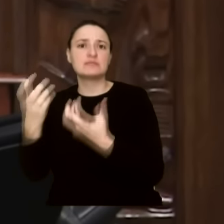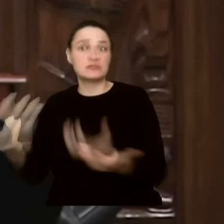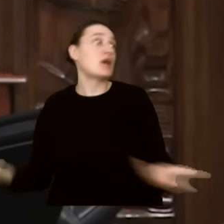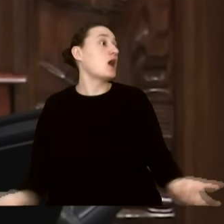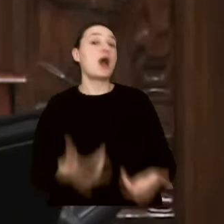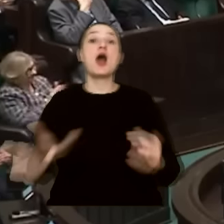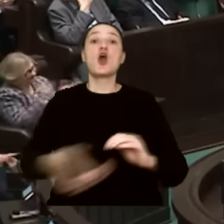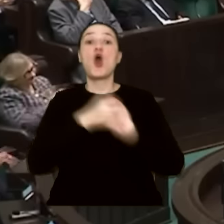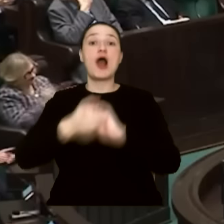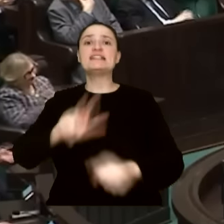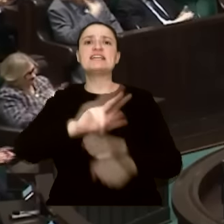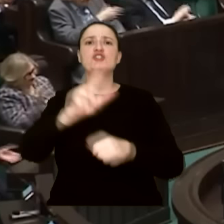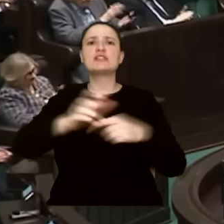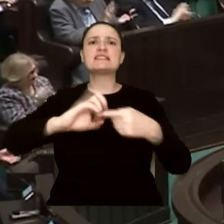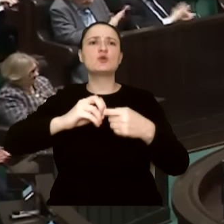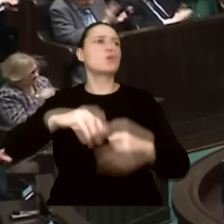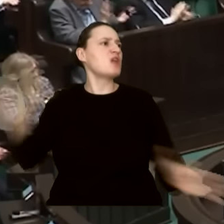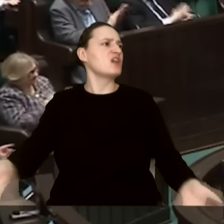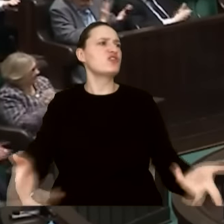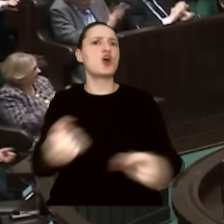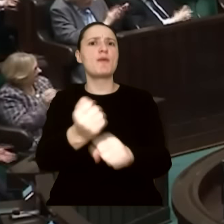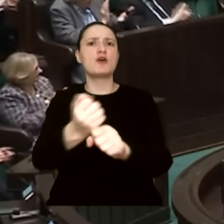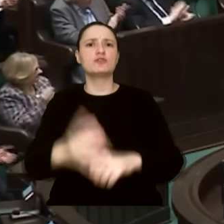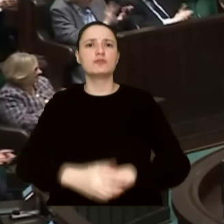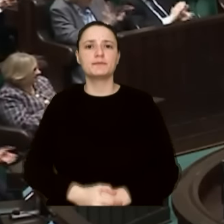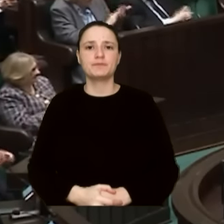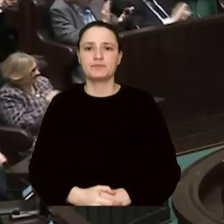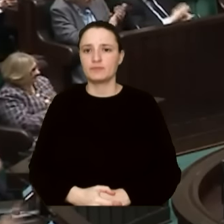grudnia. Do dziękuję roboty. Dziękuję bardzo, panie pośle.